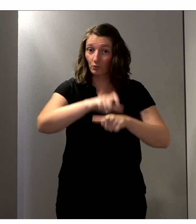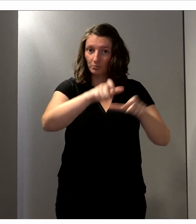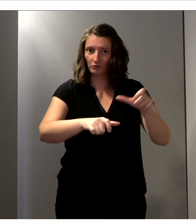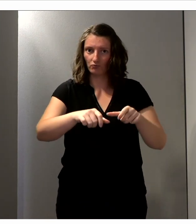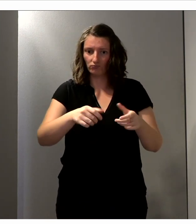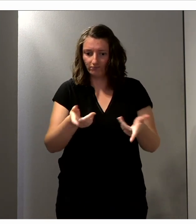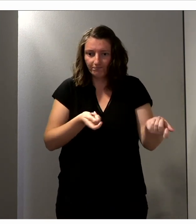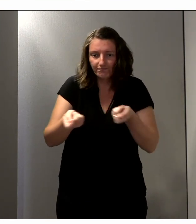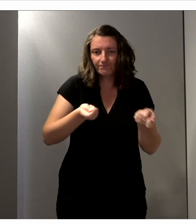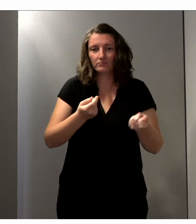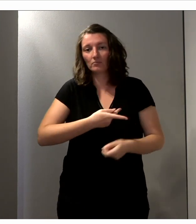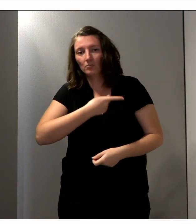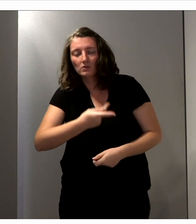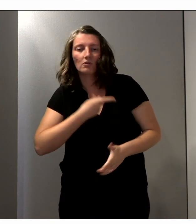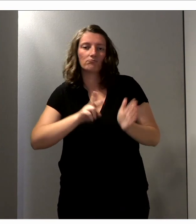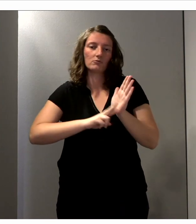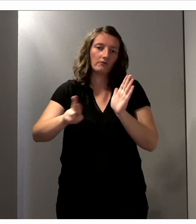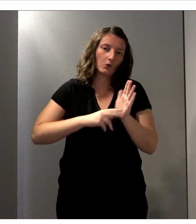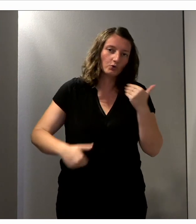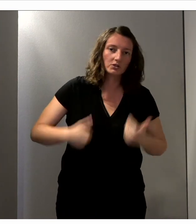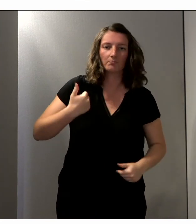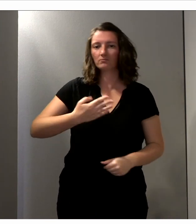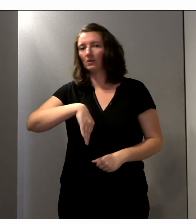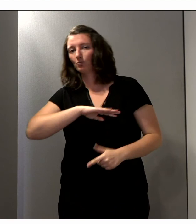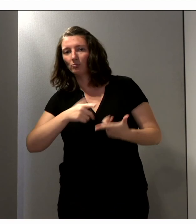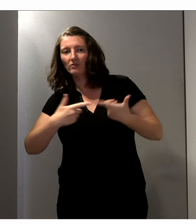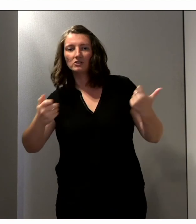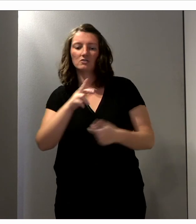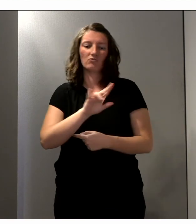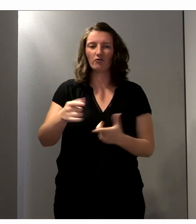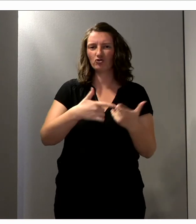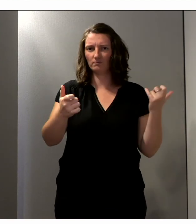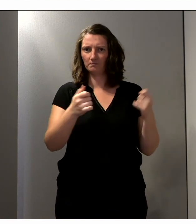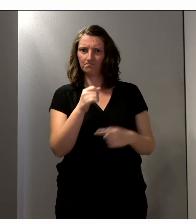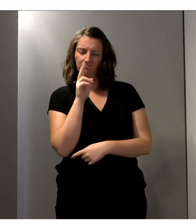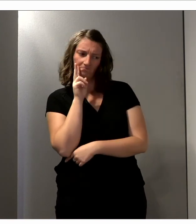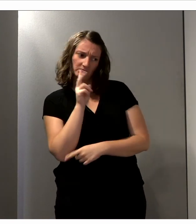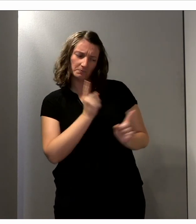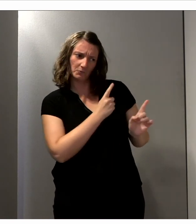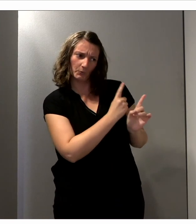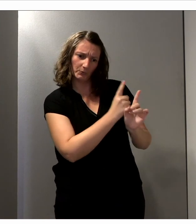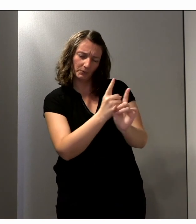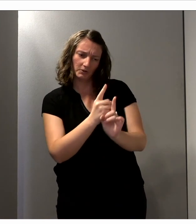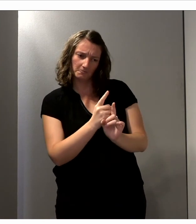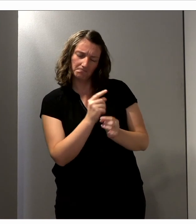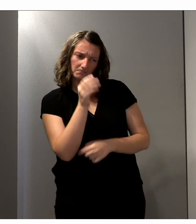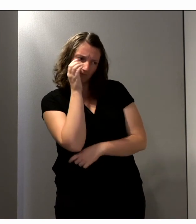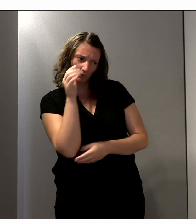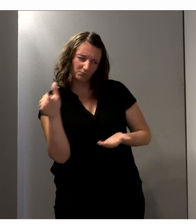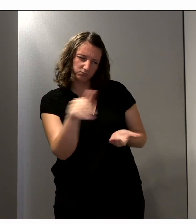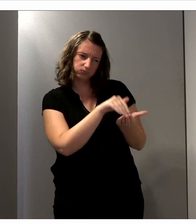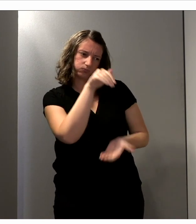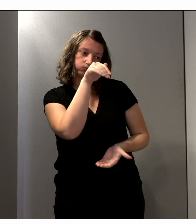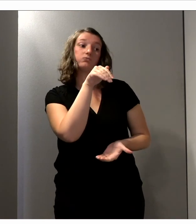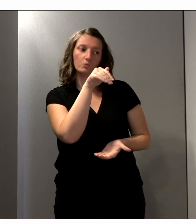soit les médecins, les référents handicap, les responsables diversité, les RH, etc. Voilà, témoin en tout cas de certaines difficultés.